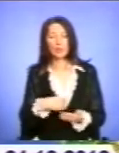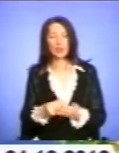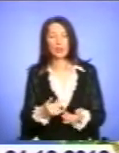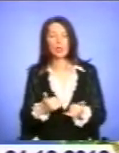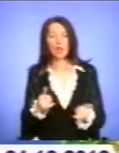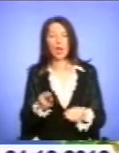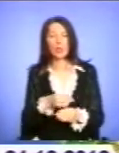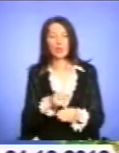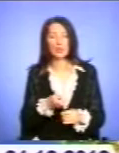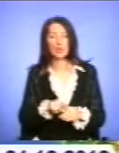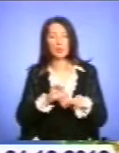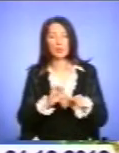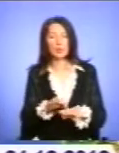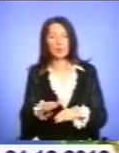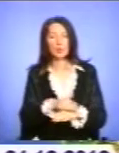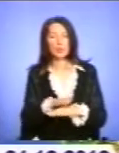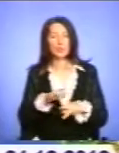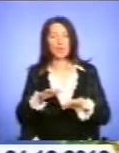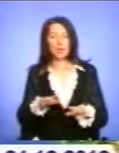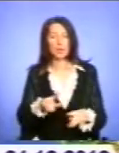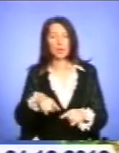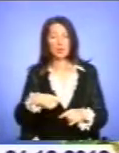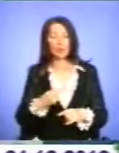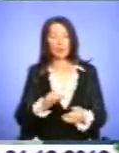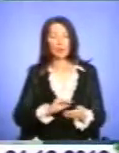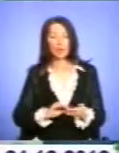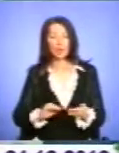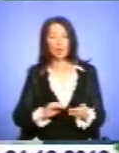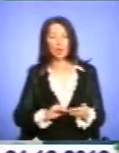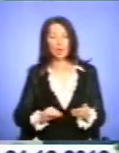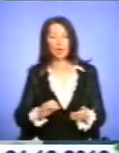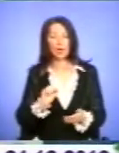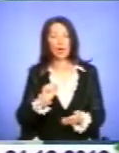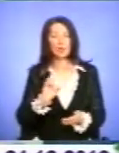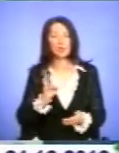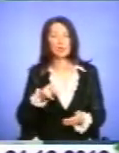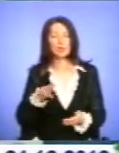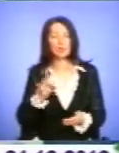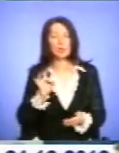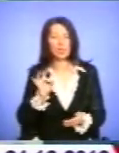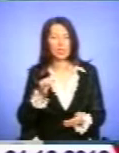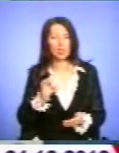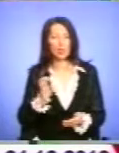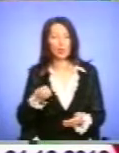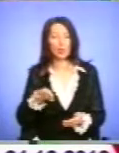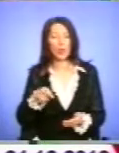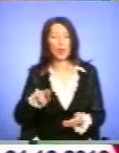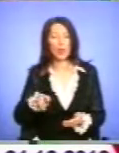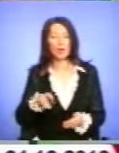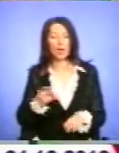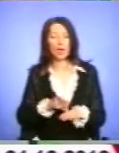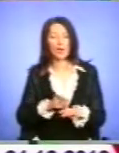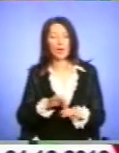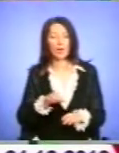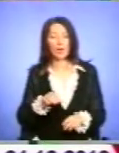Як проходила благочинна акція – у наступному сюжеті. Андрійкові Столяру лікарі поставили діагноз – гострий